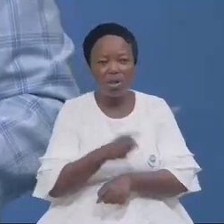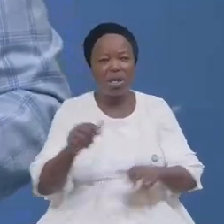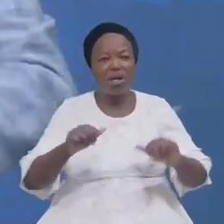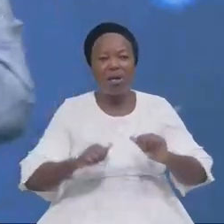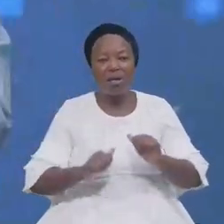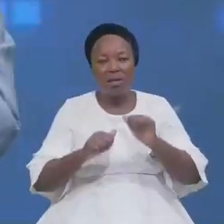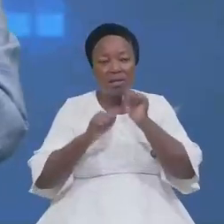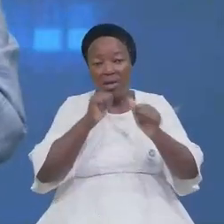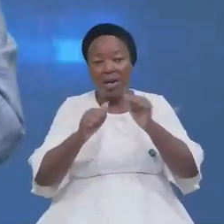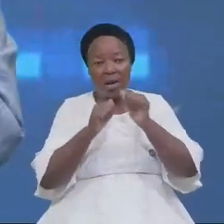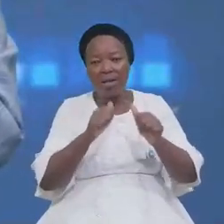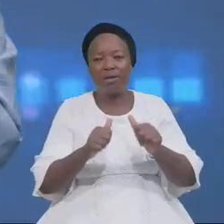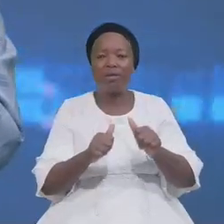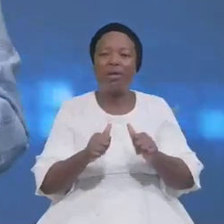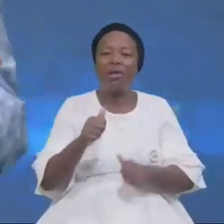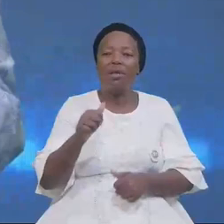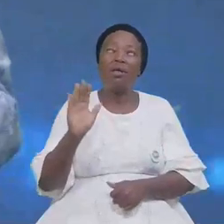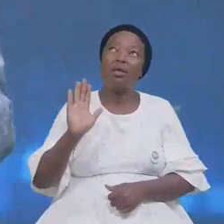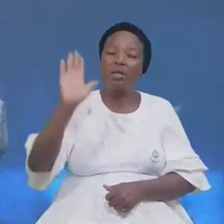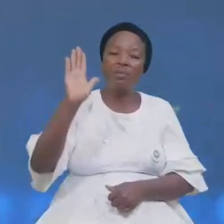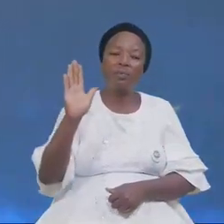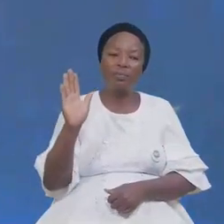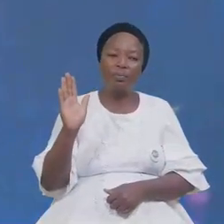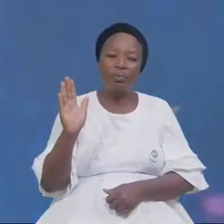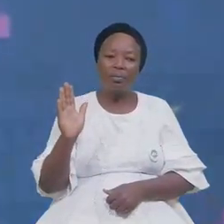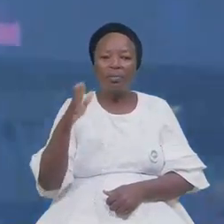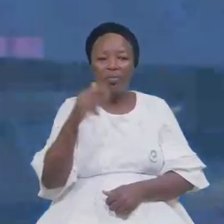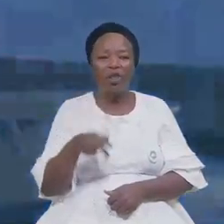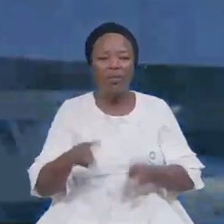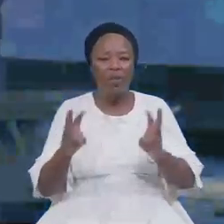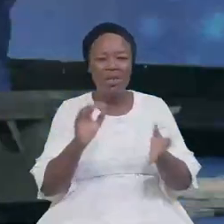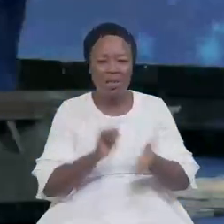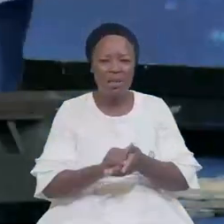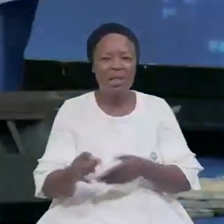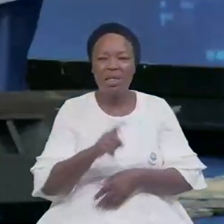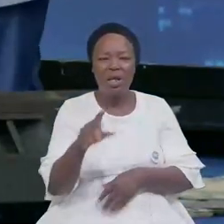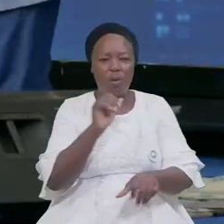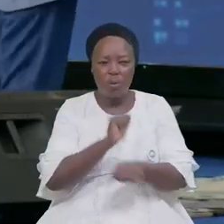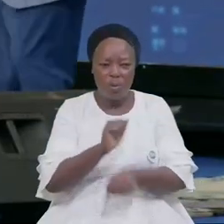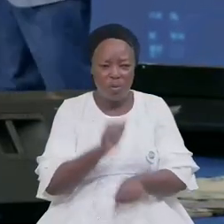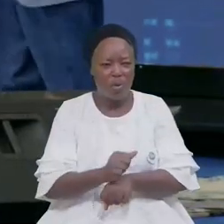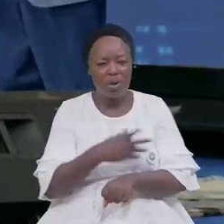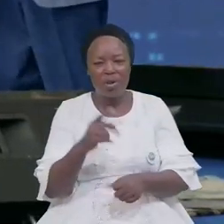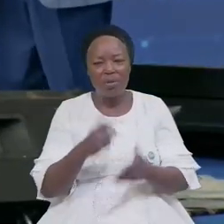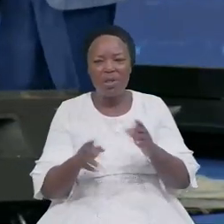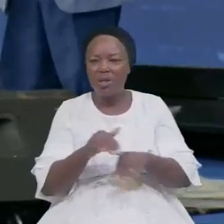leurs œuvres. La façon dont ils marchent, ils font ce qu'ils font dans leur bureau,